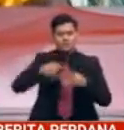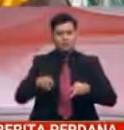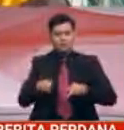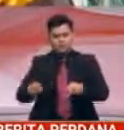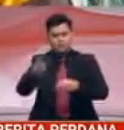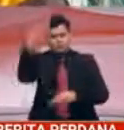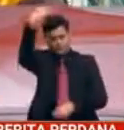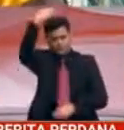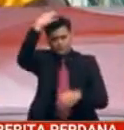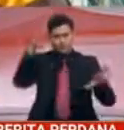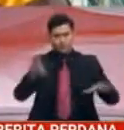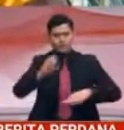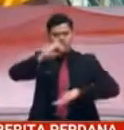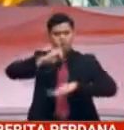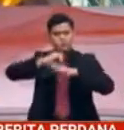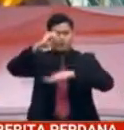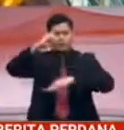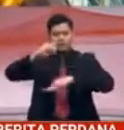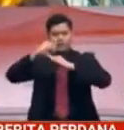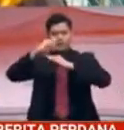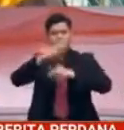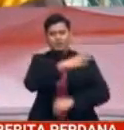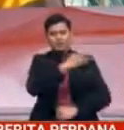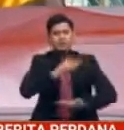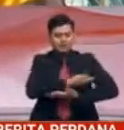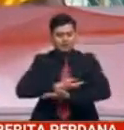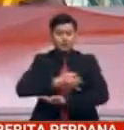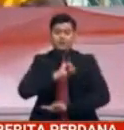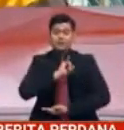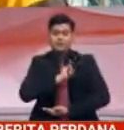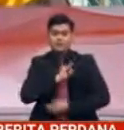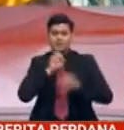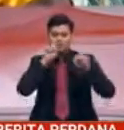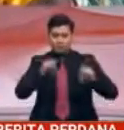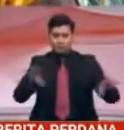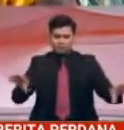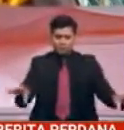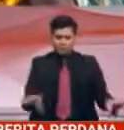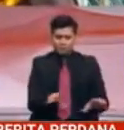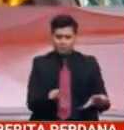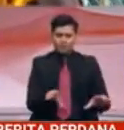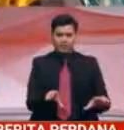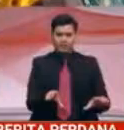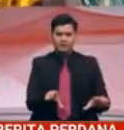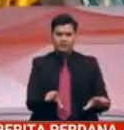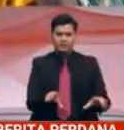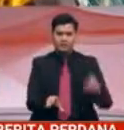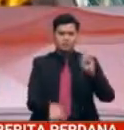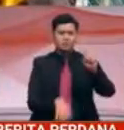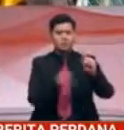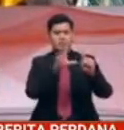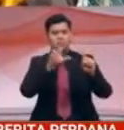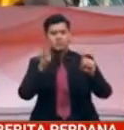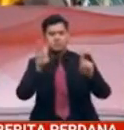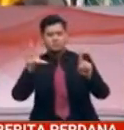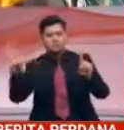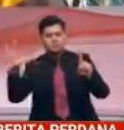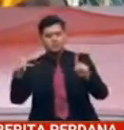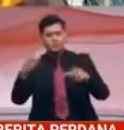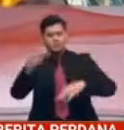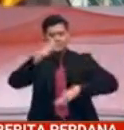apabila anak saya Daniel Akashah dia cipta rekod 1,905, jadi pihak pengurusan